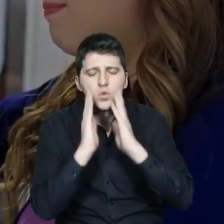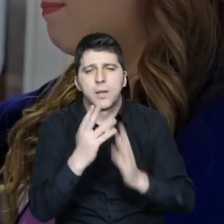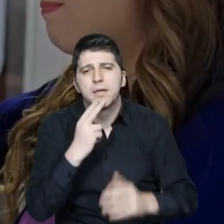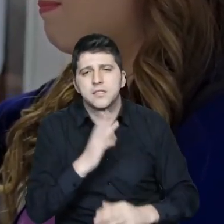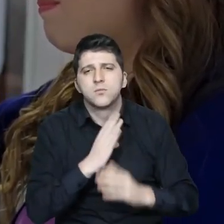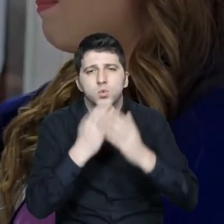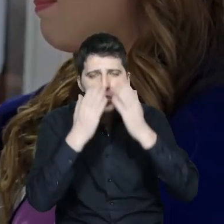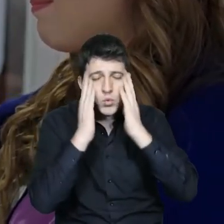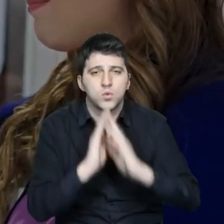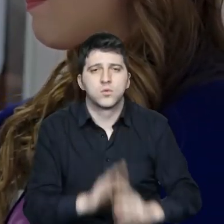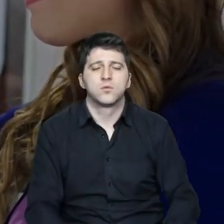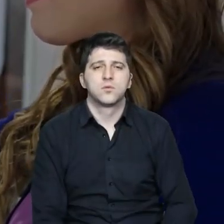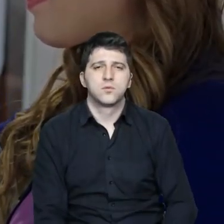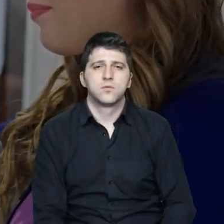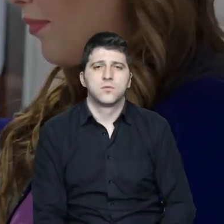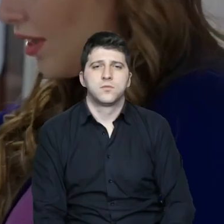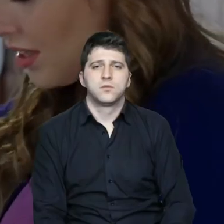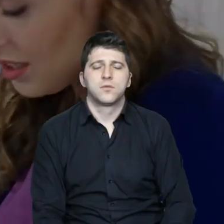Şükür.